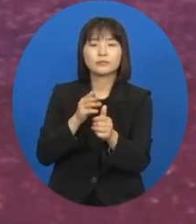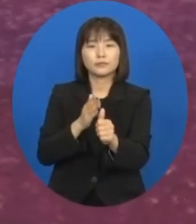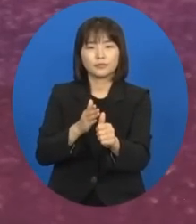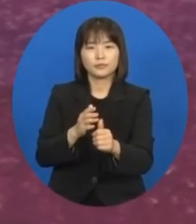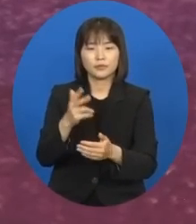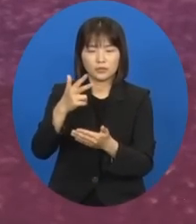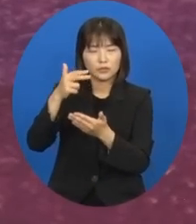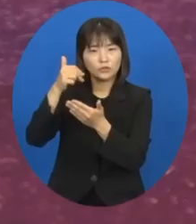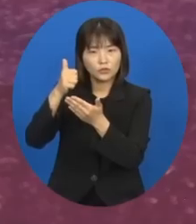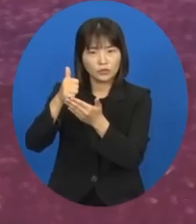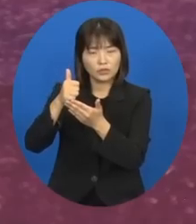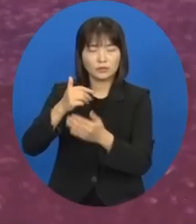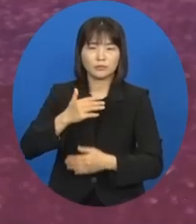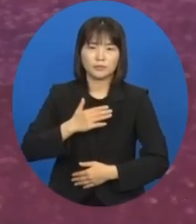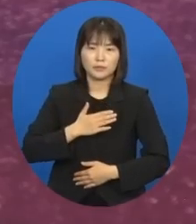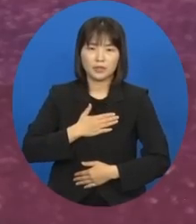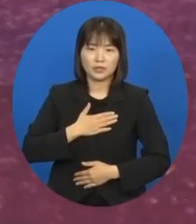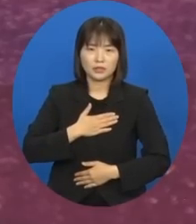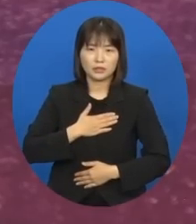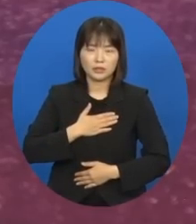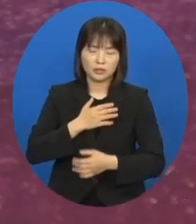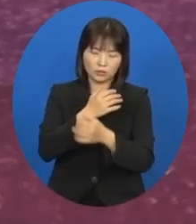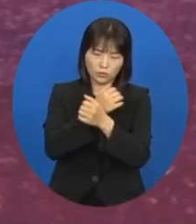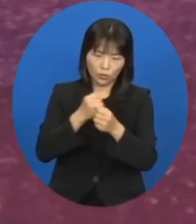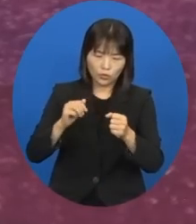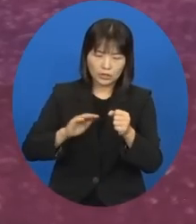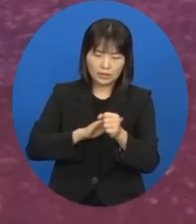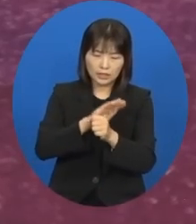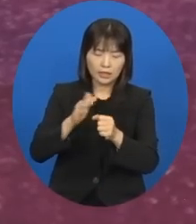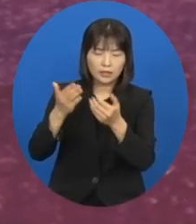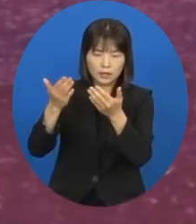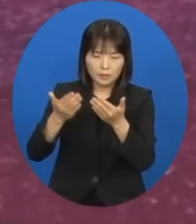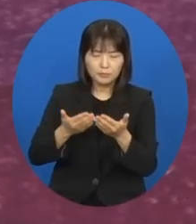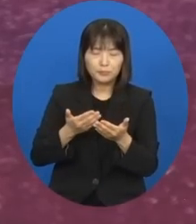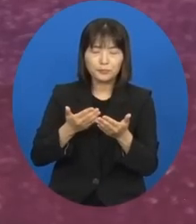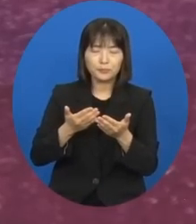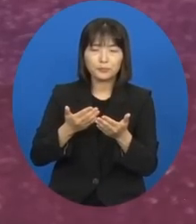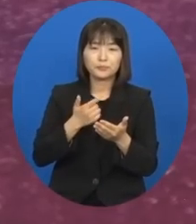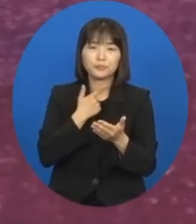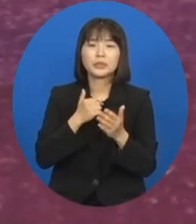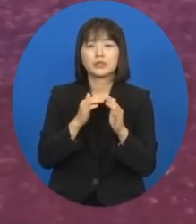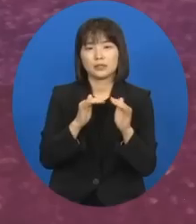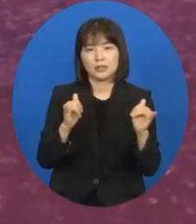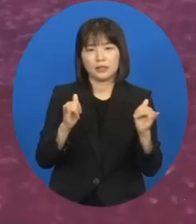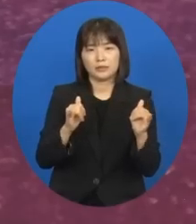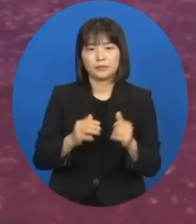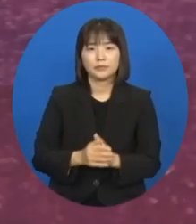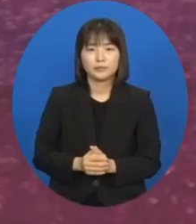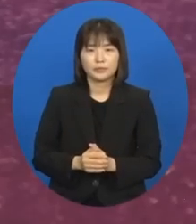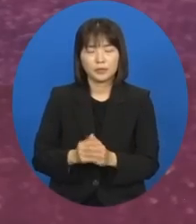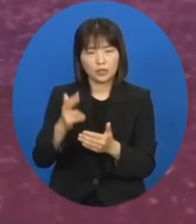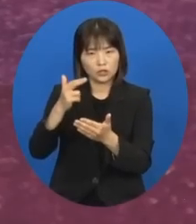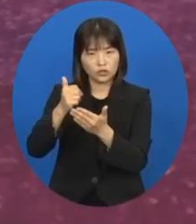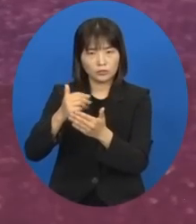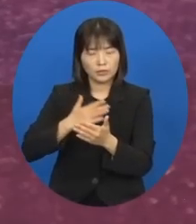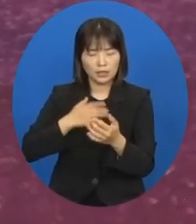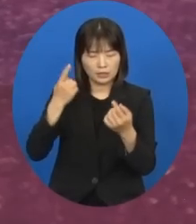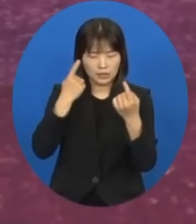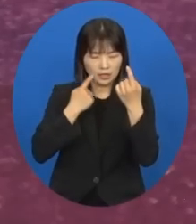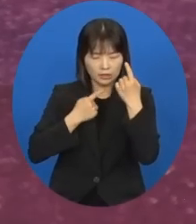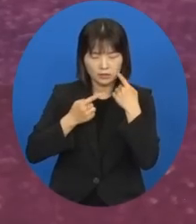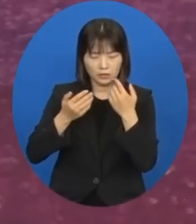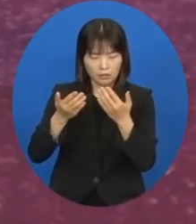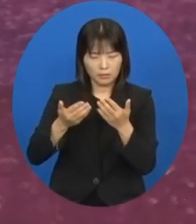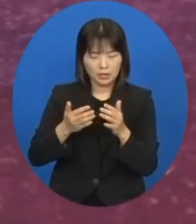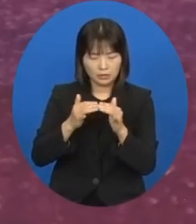주님 나는 용서와 사랑받은 사람입니다 주님 나는 상처 받은